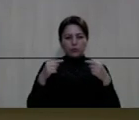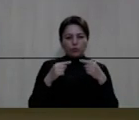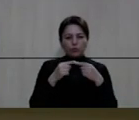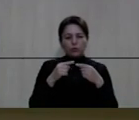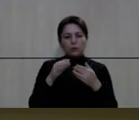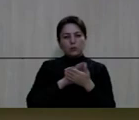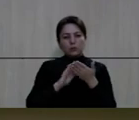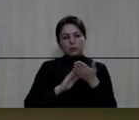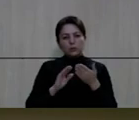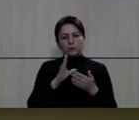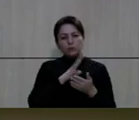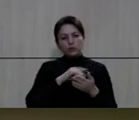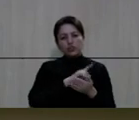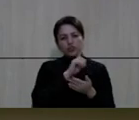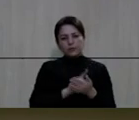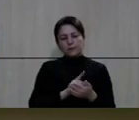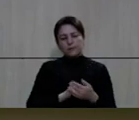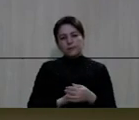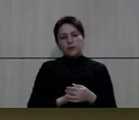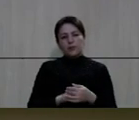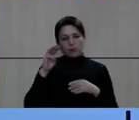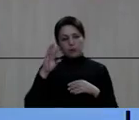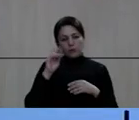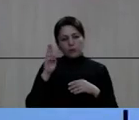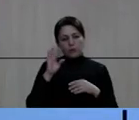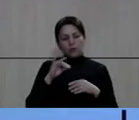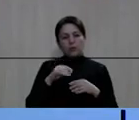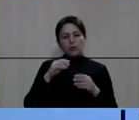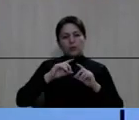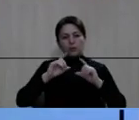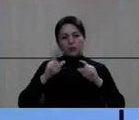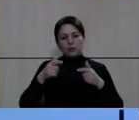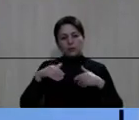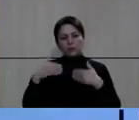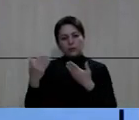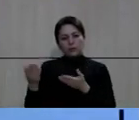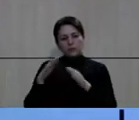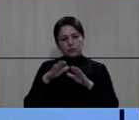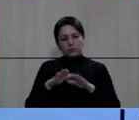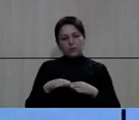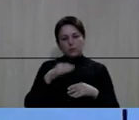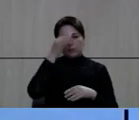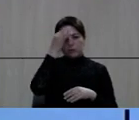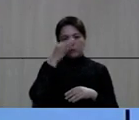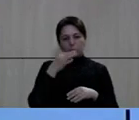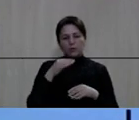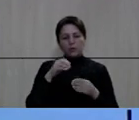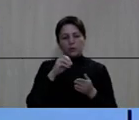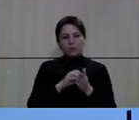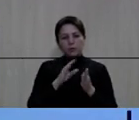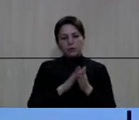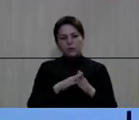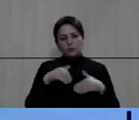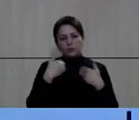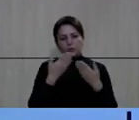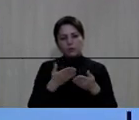tarzda berilgan bo'lishi shart. Hattoki taklif qilinayotgan joy to'g'ridan to'g'ri belgilab